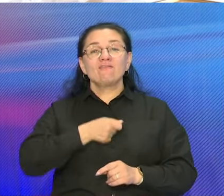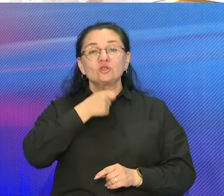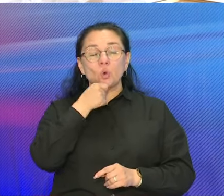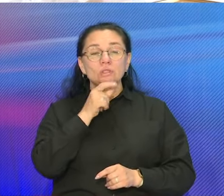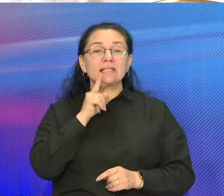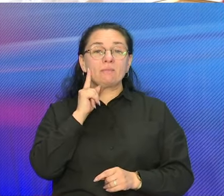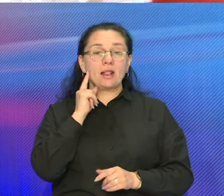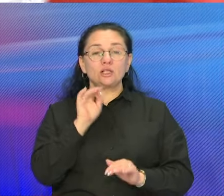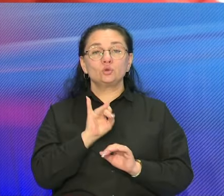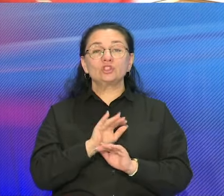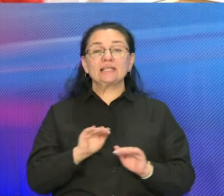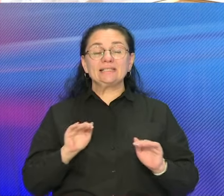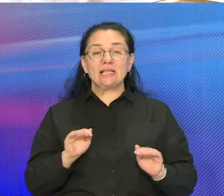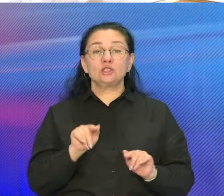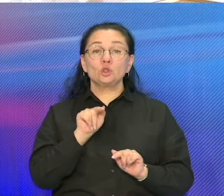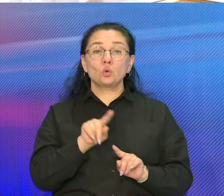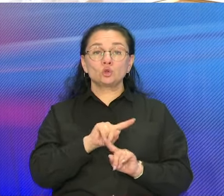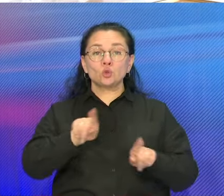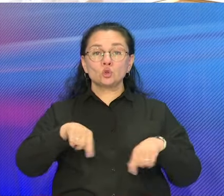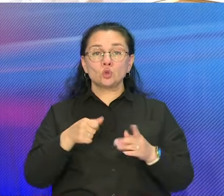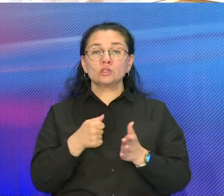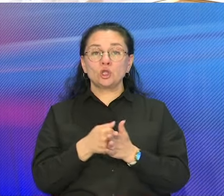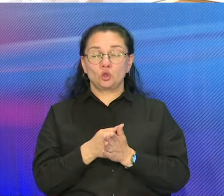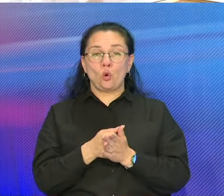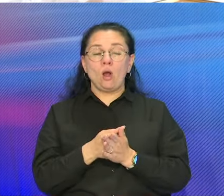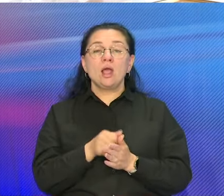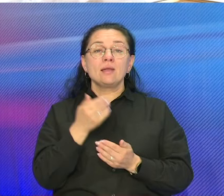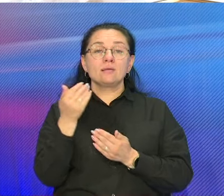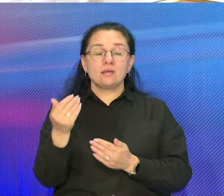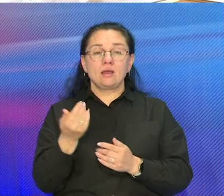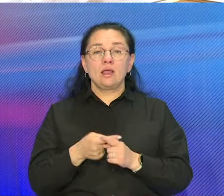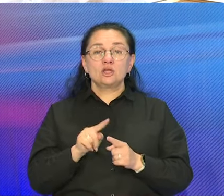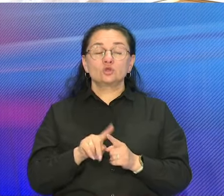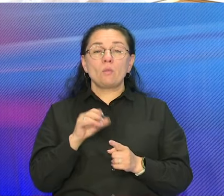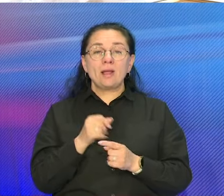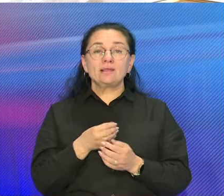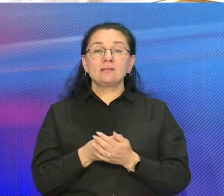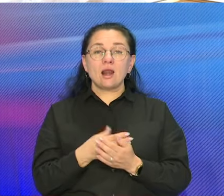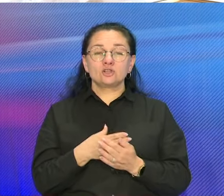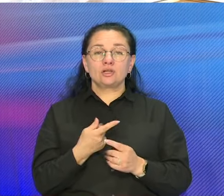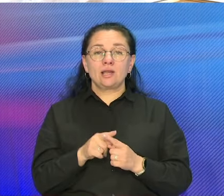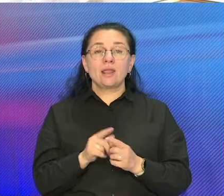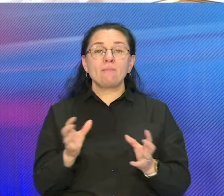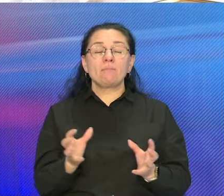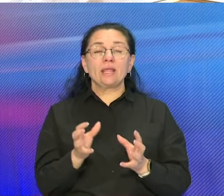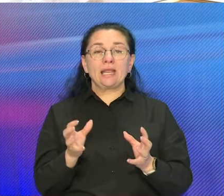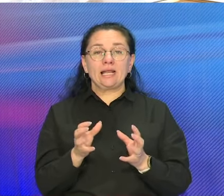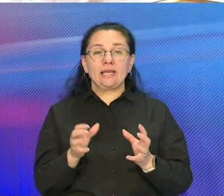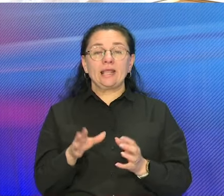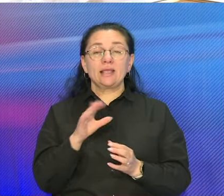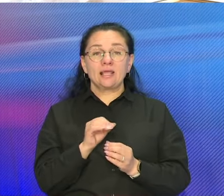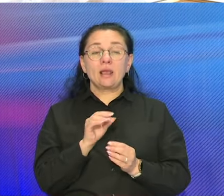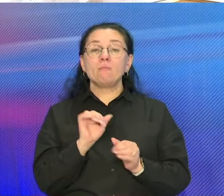молодежь, и дети, то, что создано до них Чтобы они дорожили этим, берегли и старались свое